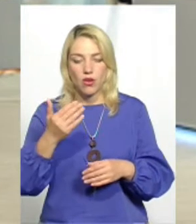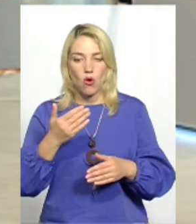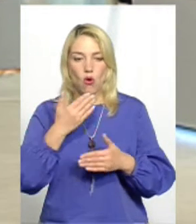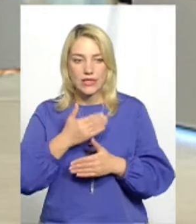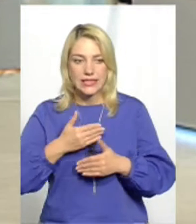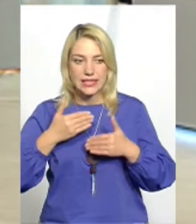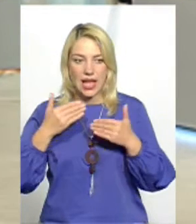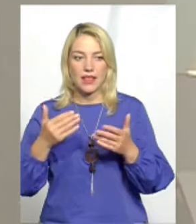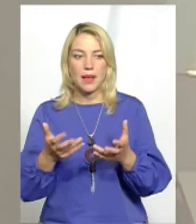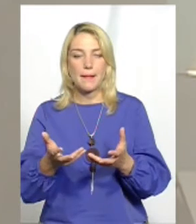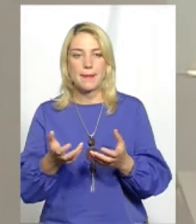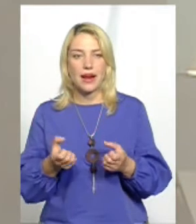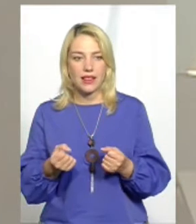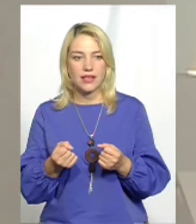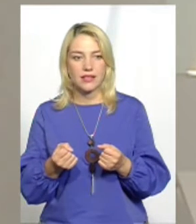брали